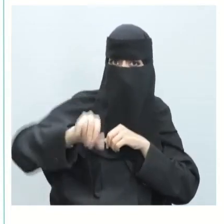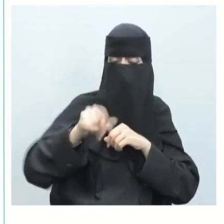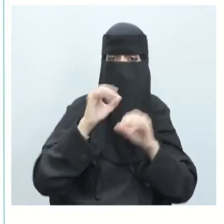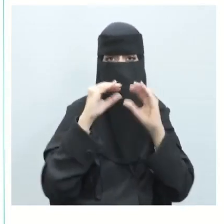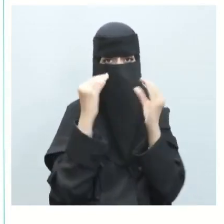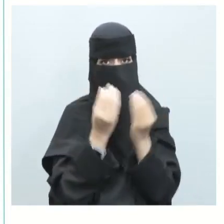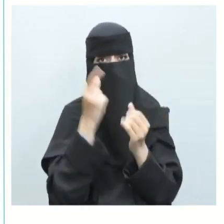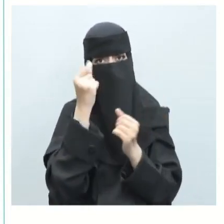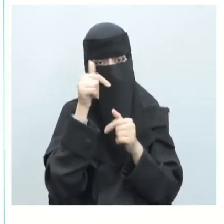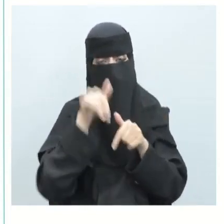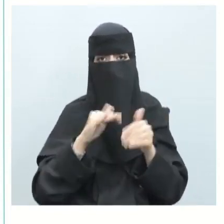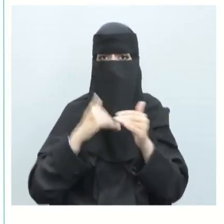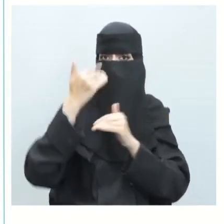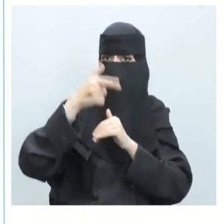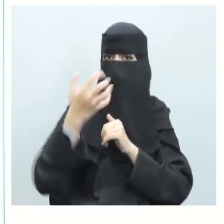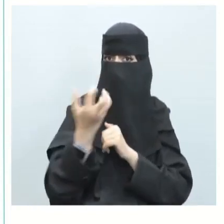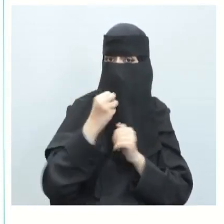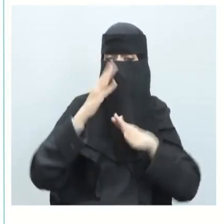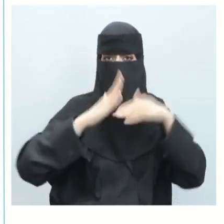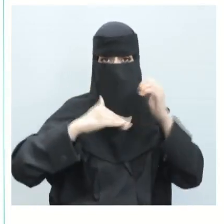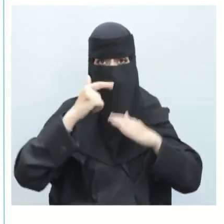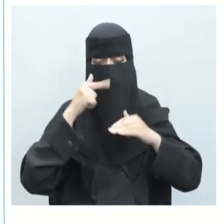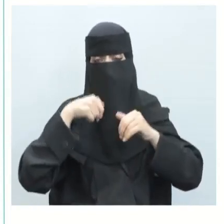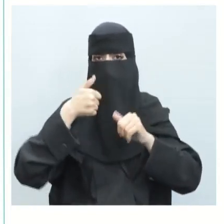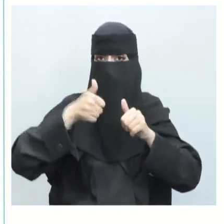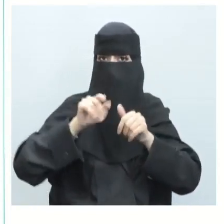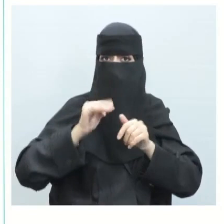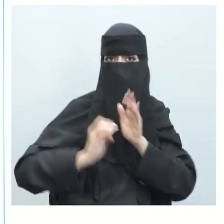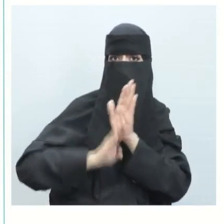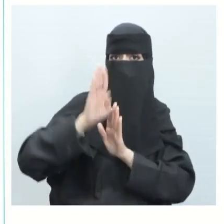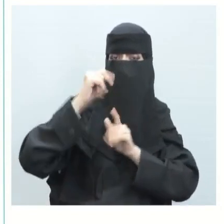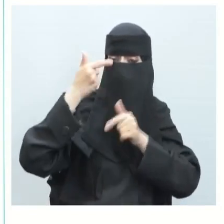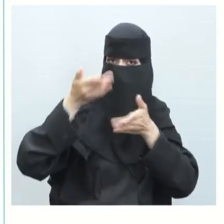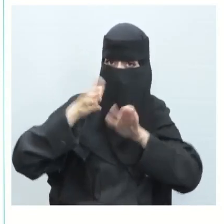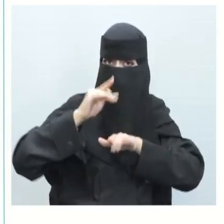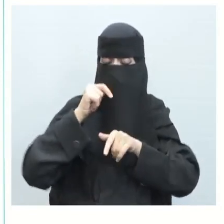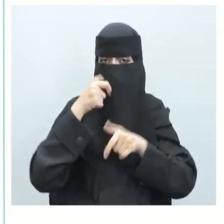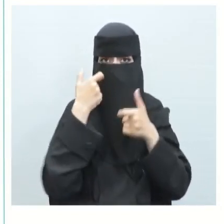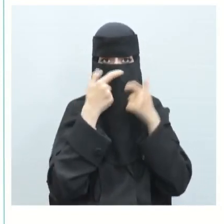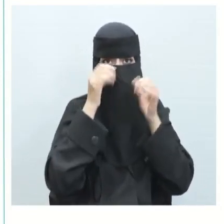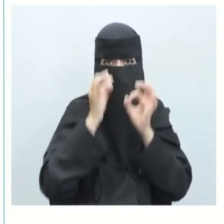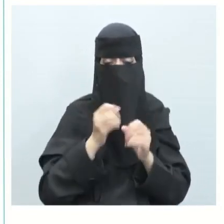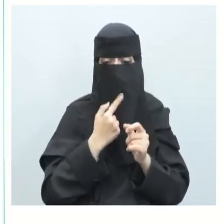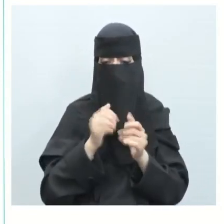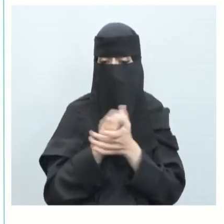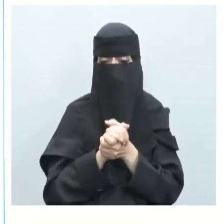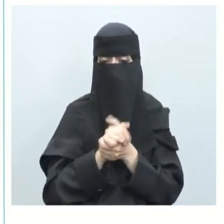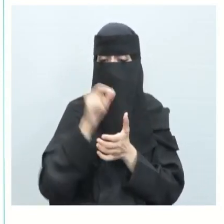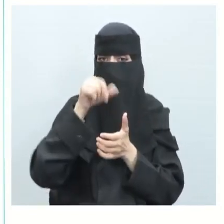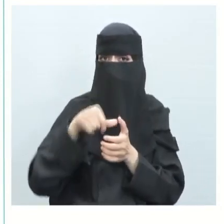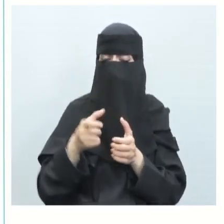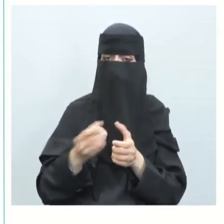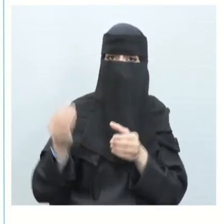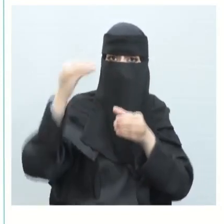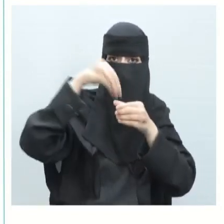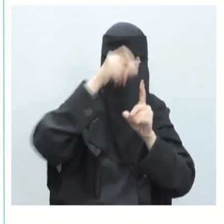اداره الماليه وبالتالي هو يمتلك المهارات وبالتالي سيكون انتاجه افضل اذا اراعي هذا الجانب كذلك في حال انضم